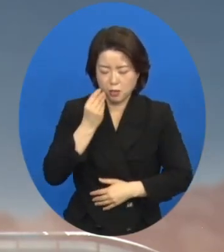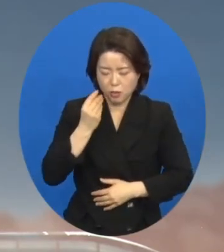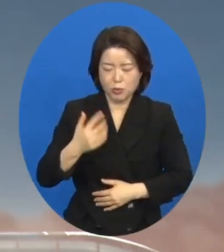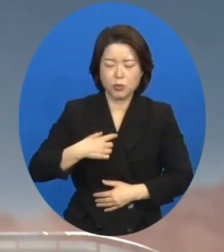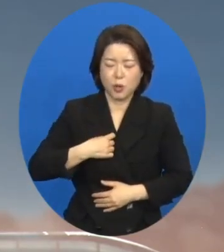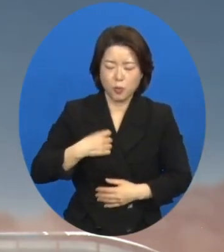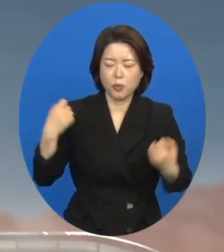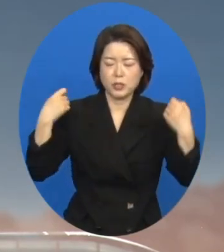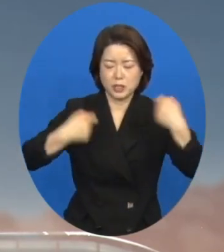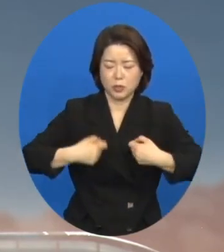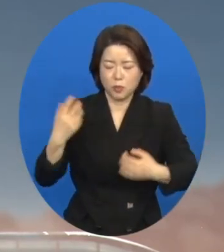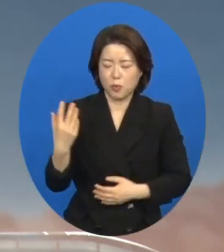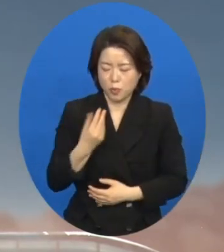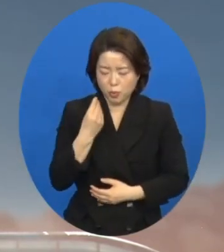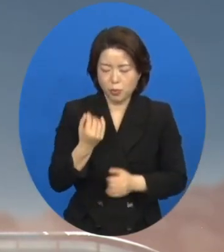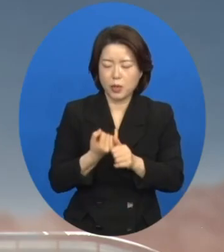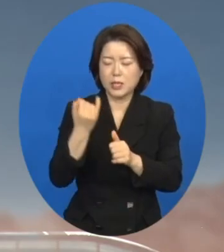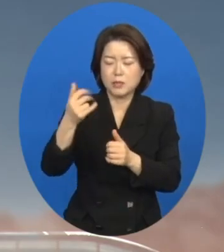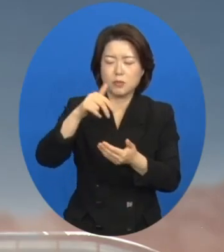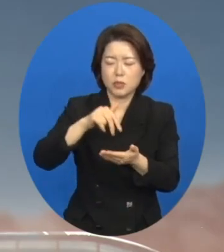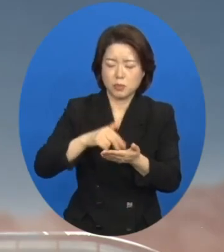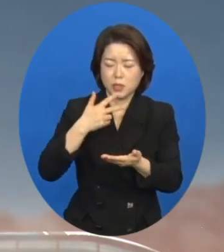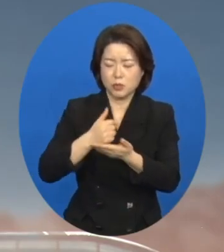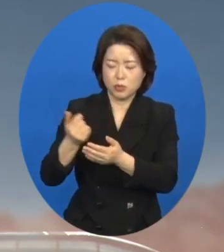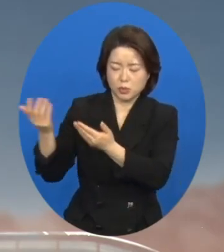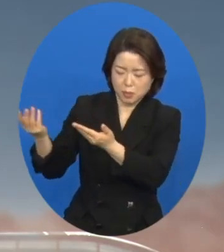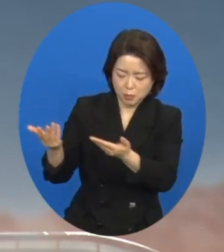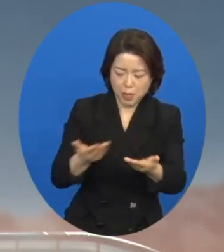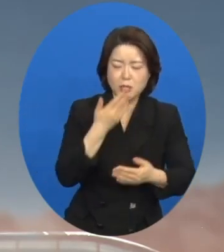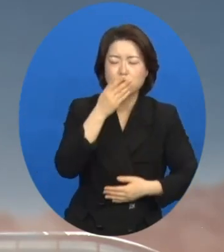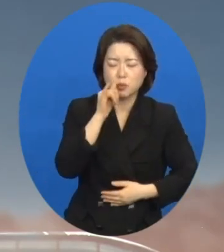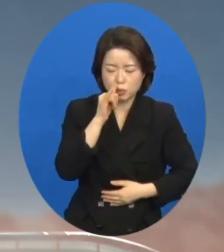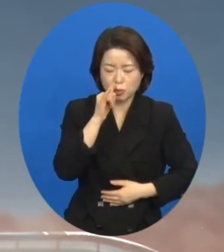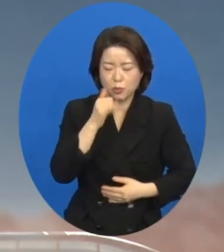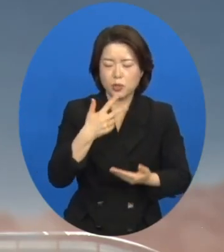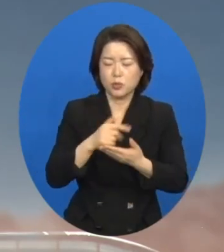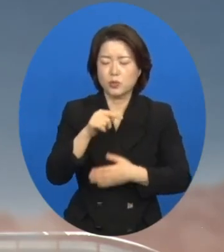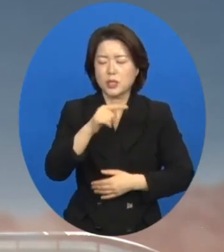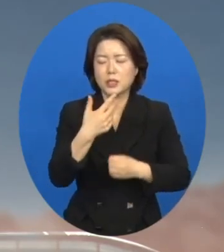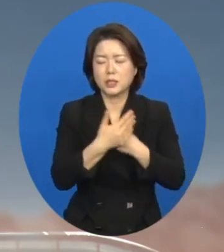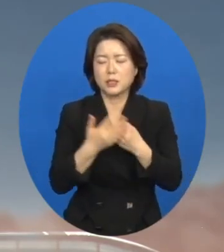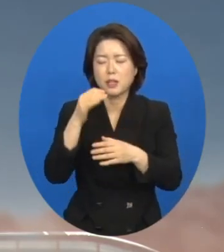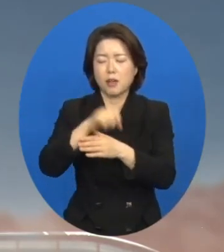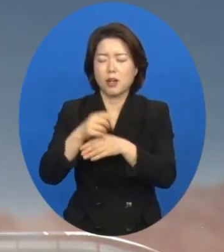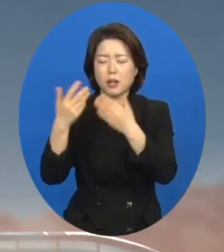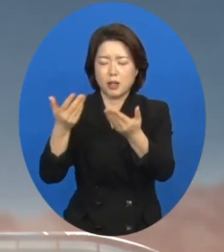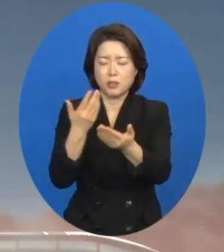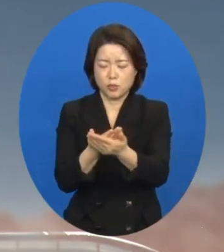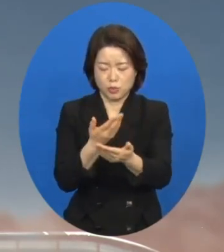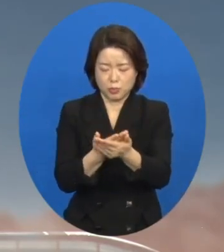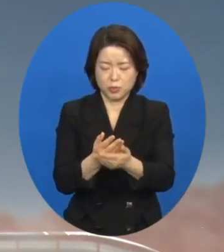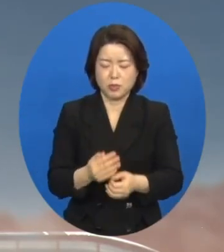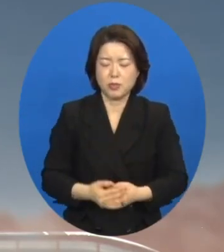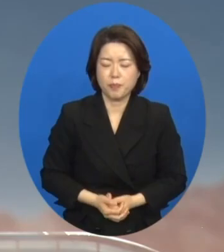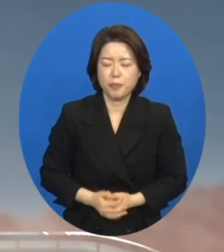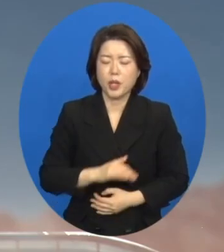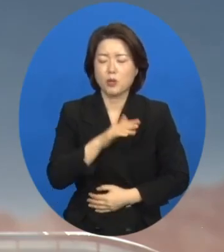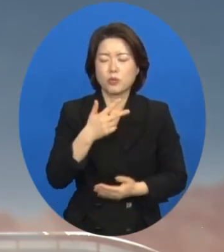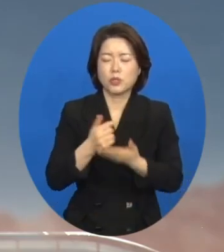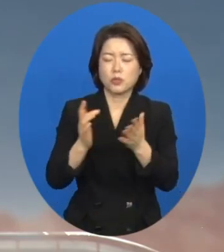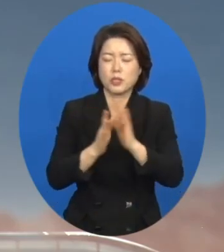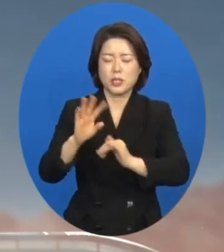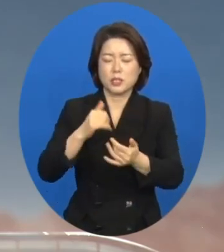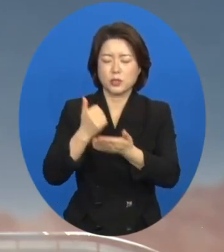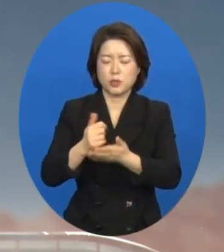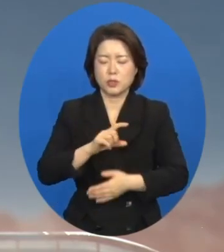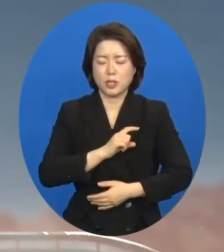입고 거룩한 신부로 주님을 맞이할 수 있도록 주여 그 은혜를 허락하여 주시옵소서. 우리 주 예수 그리스도의